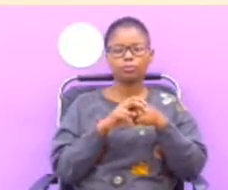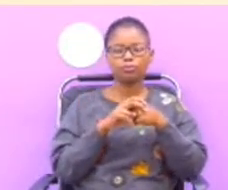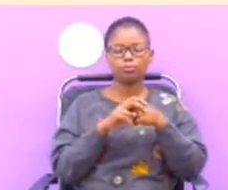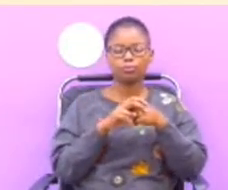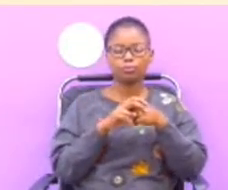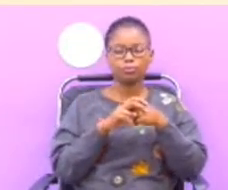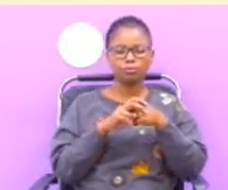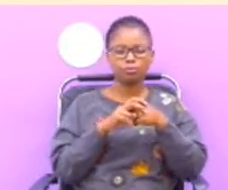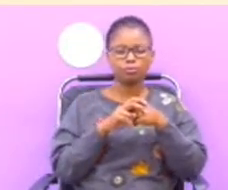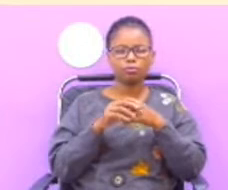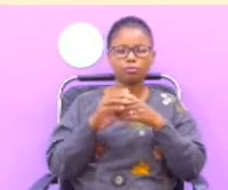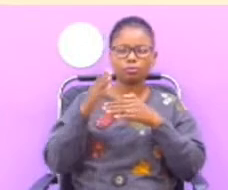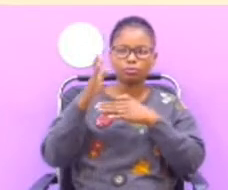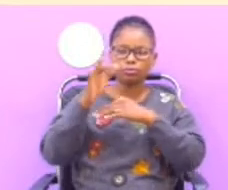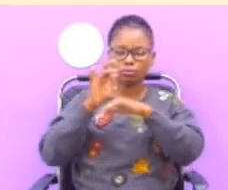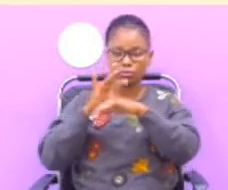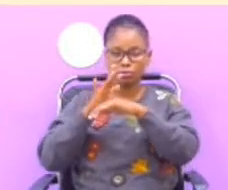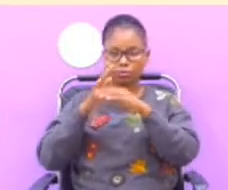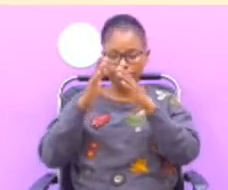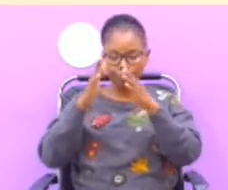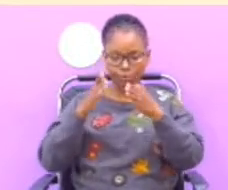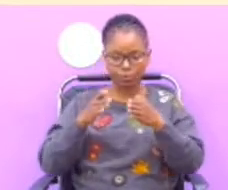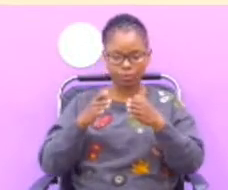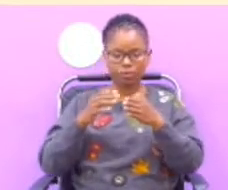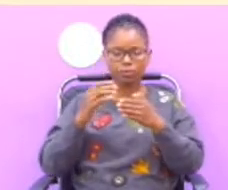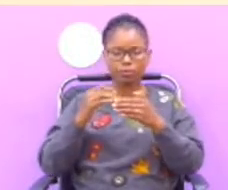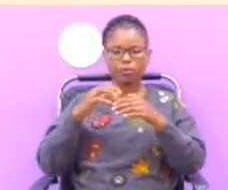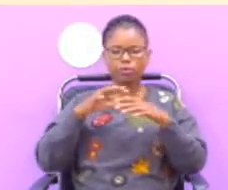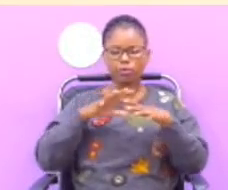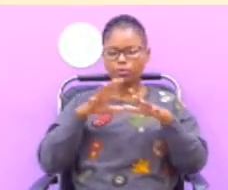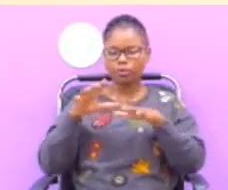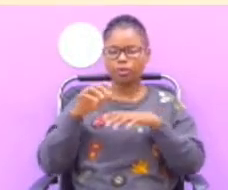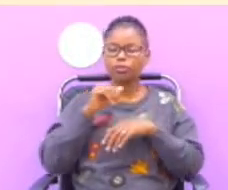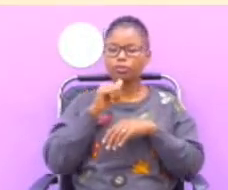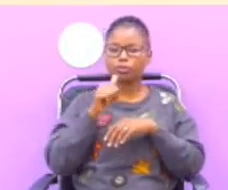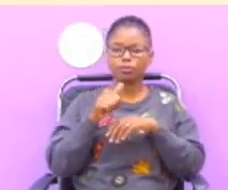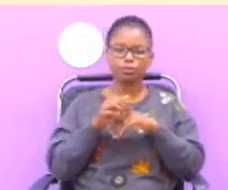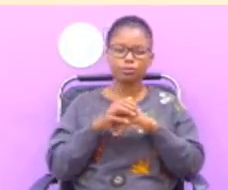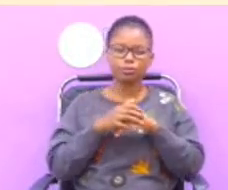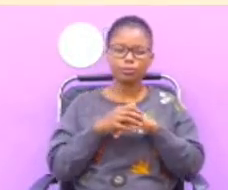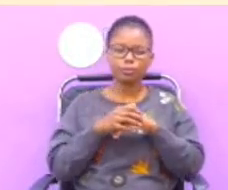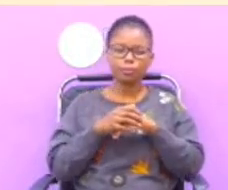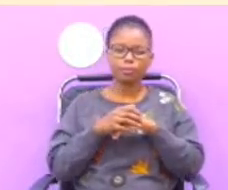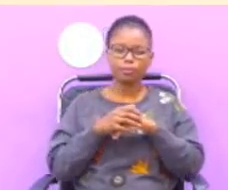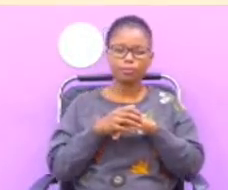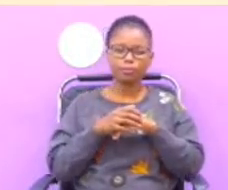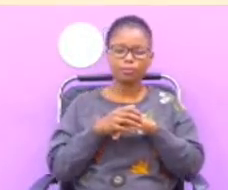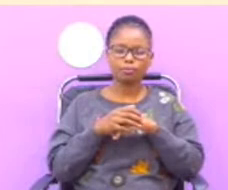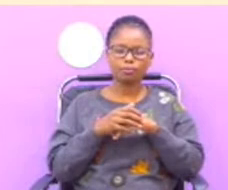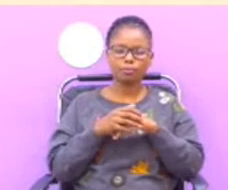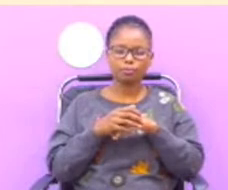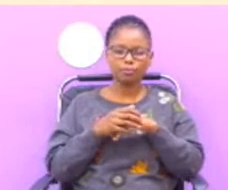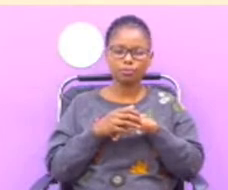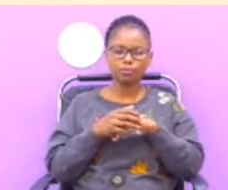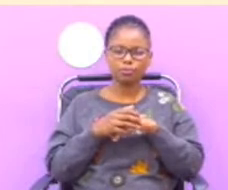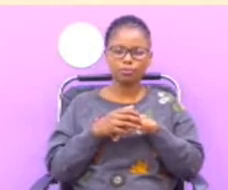gaya kindu makuribe ndirabatara go strain na ndirabatara go strain